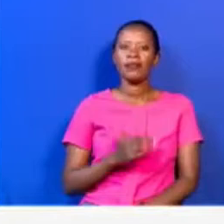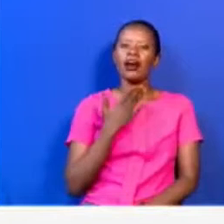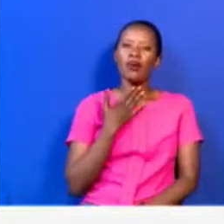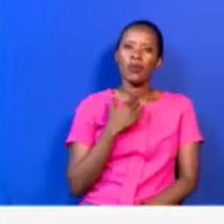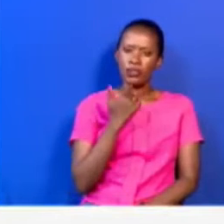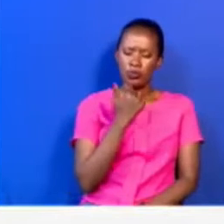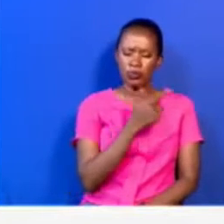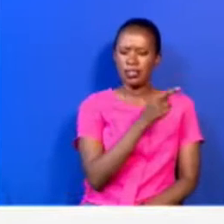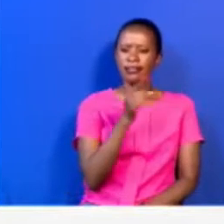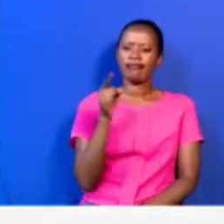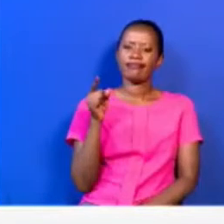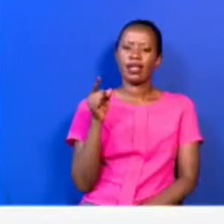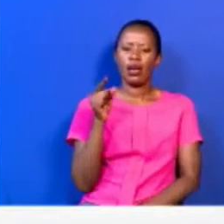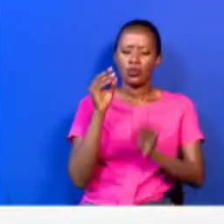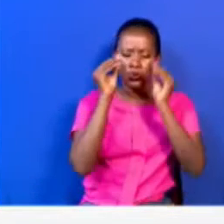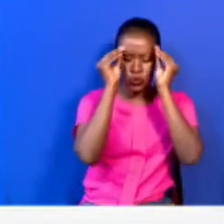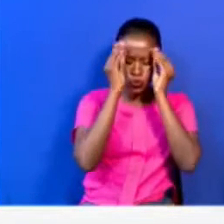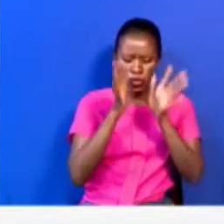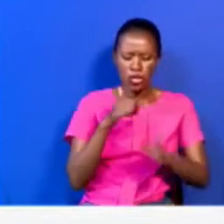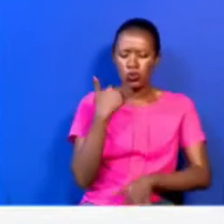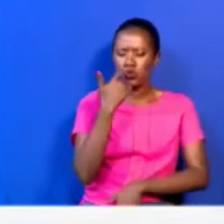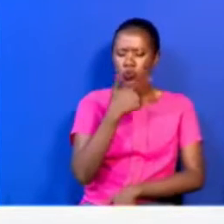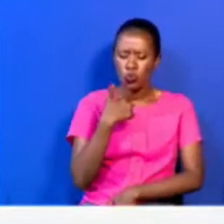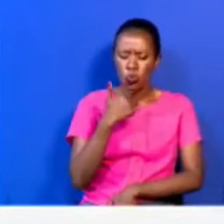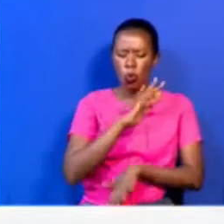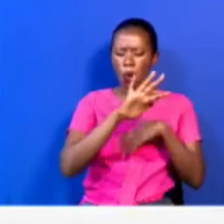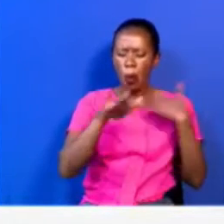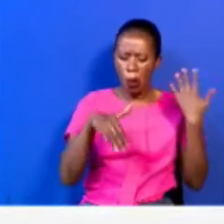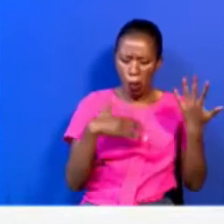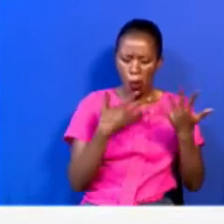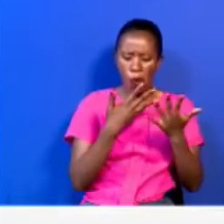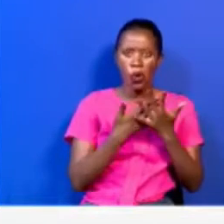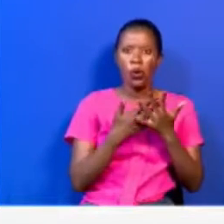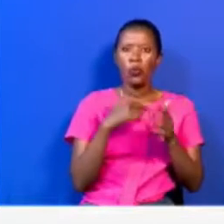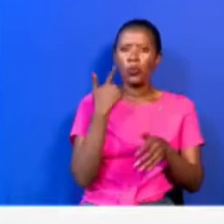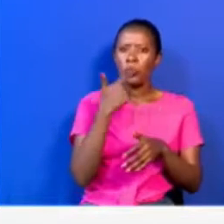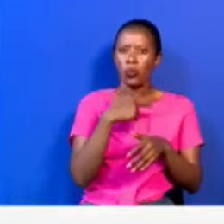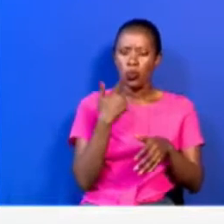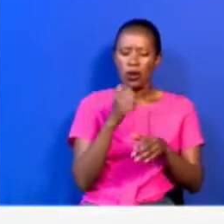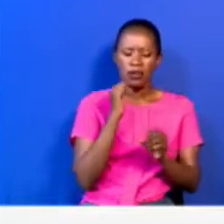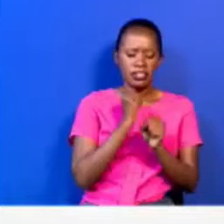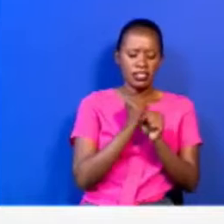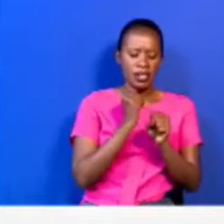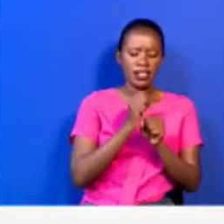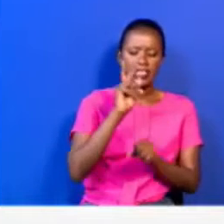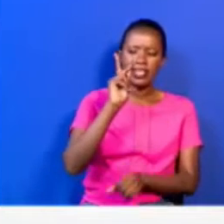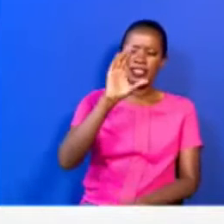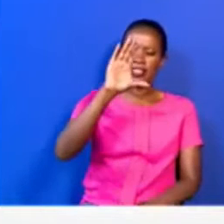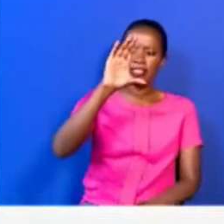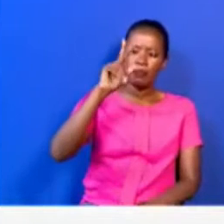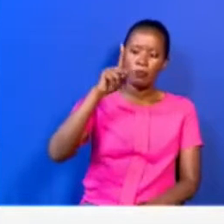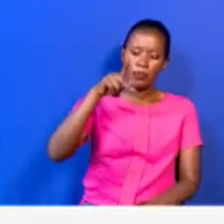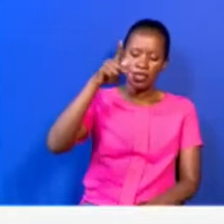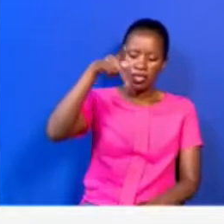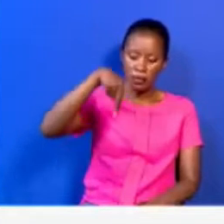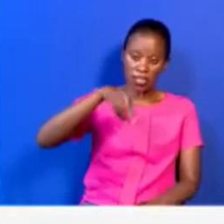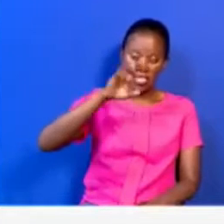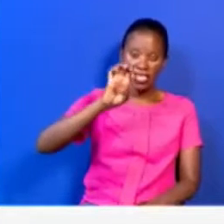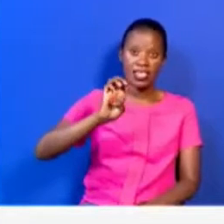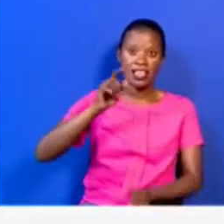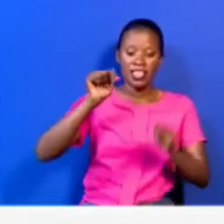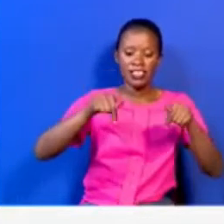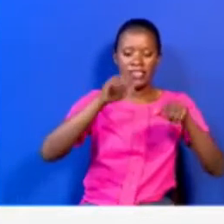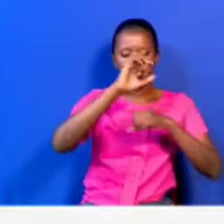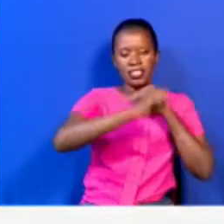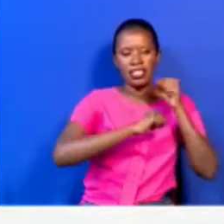wito kwa wanafunzi wengine wote ambao wanatafanya mtihani mwaka huu. Nataka kuambia mimi ikiwa